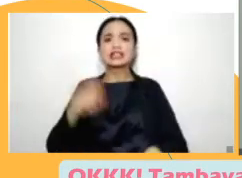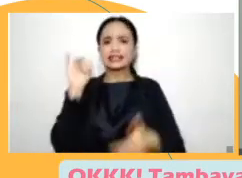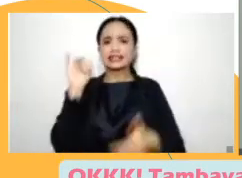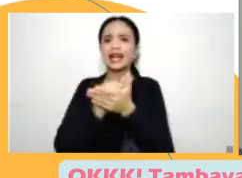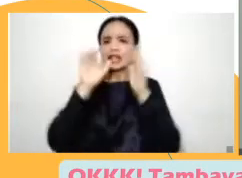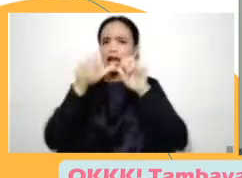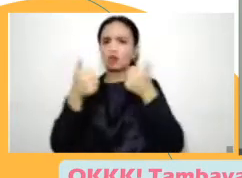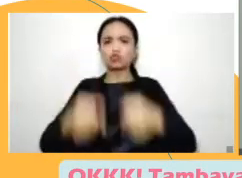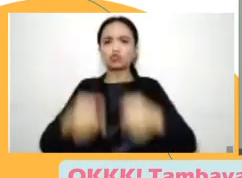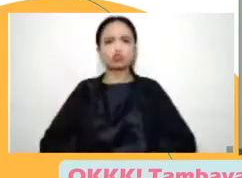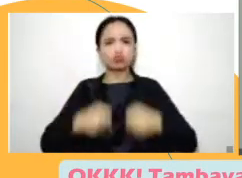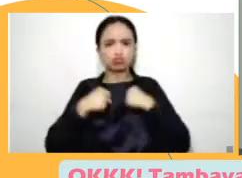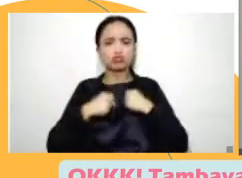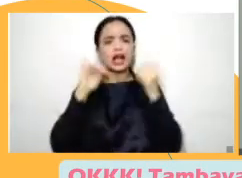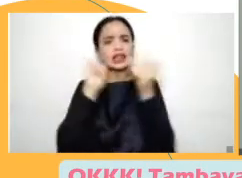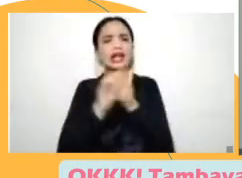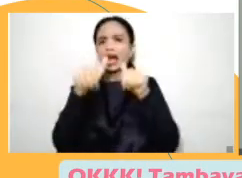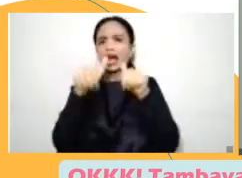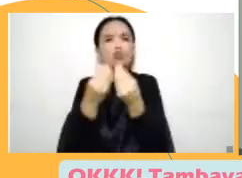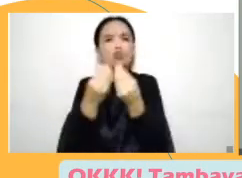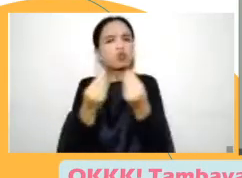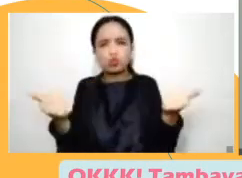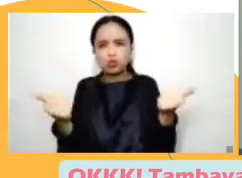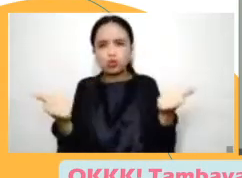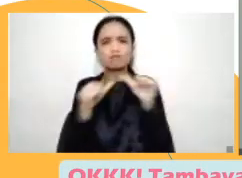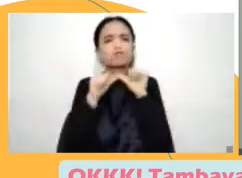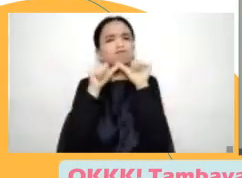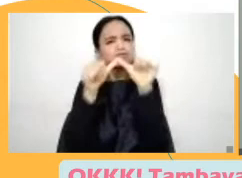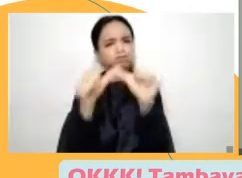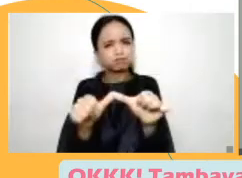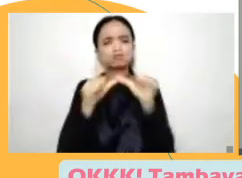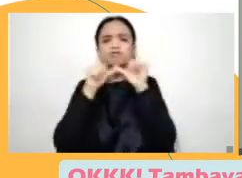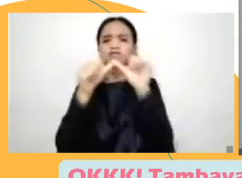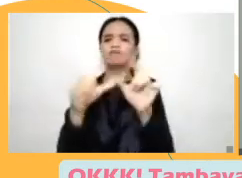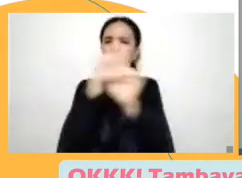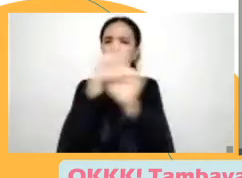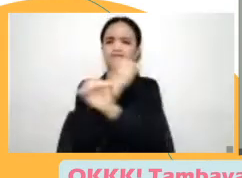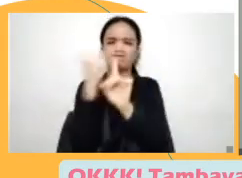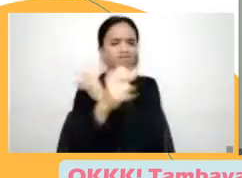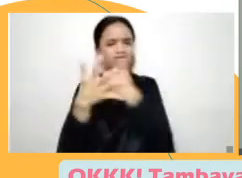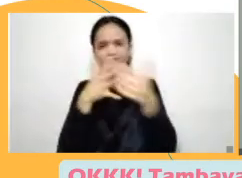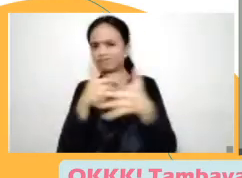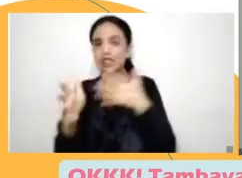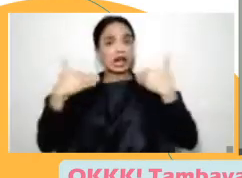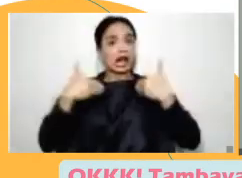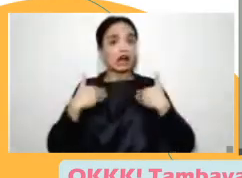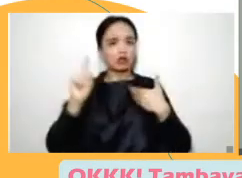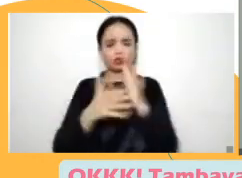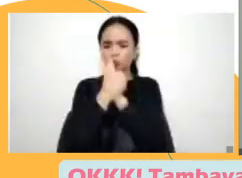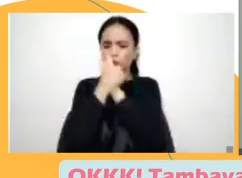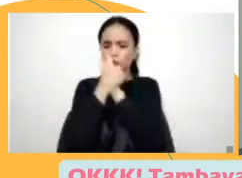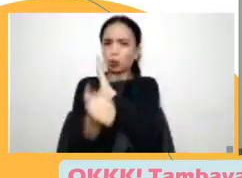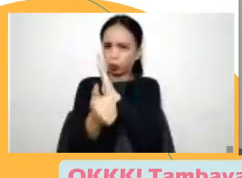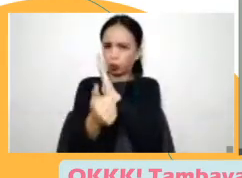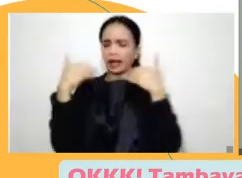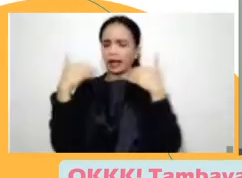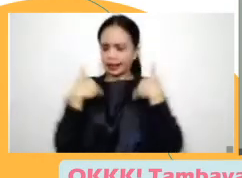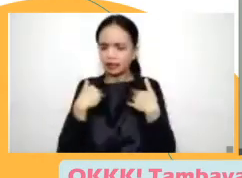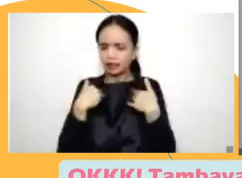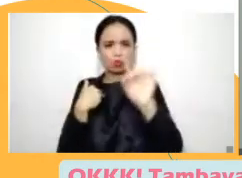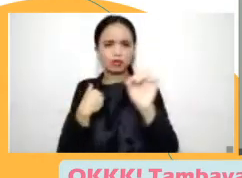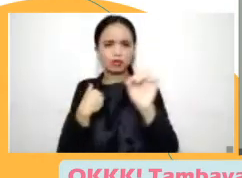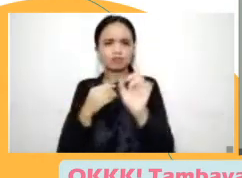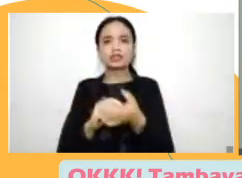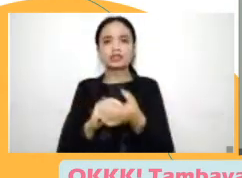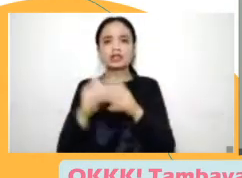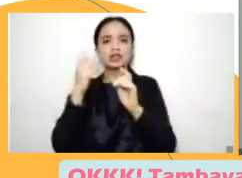lang nagre-recover, but you thrive, no, in the situation. Lumalabas yung iyong galing. Lumalabas yung giftedness